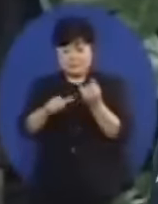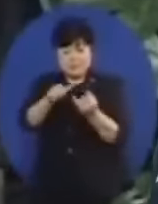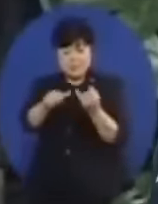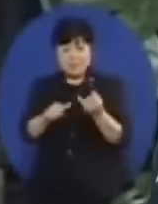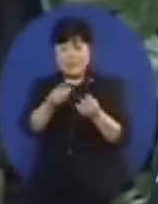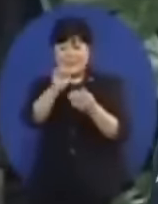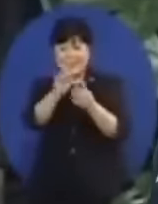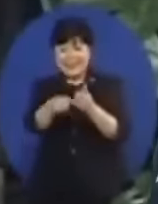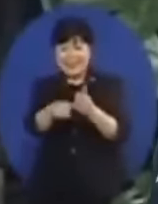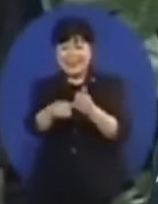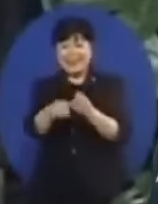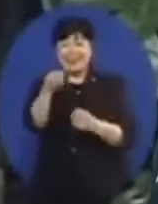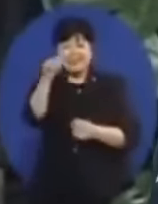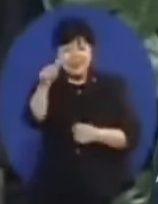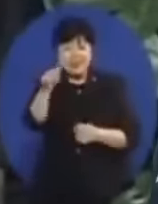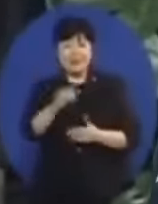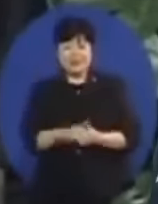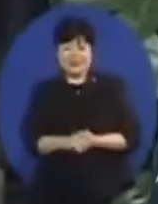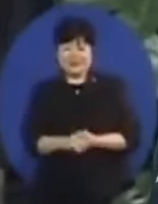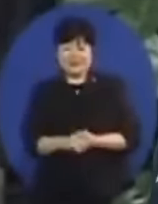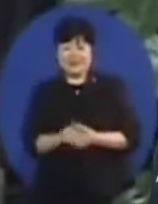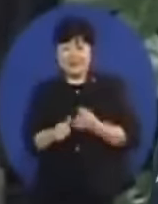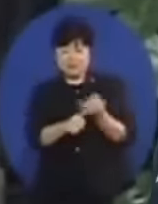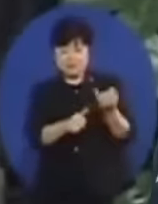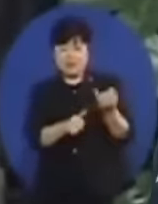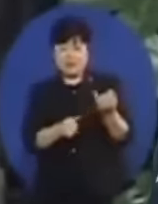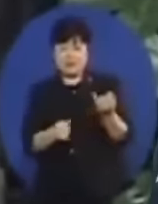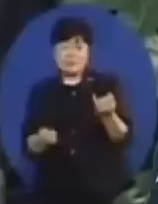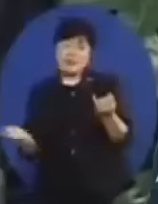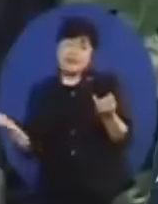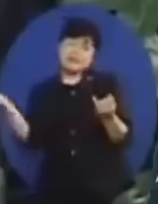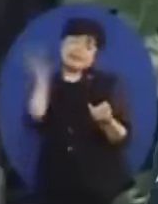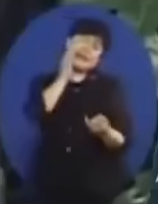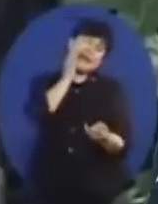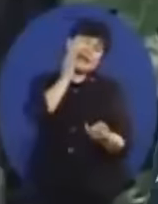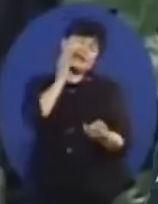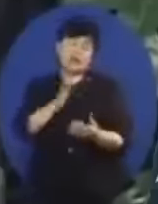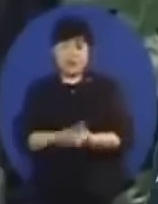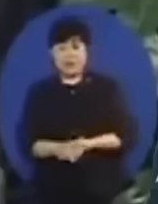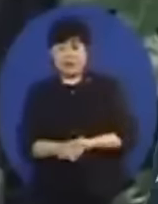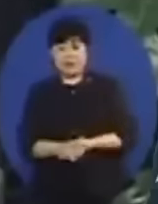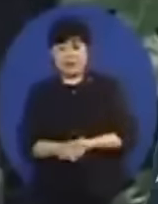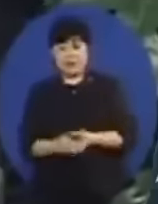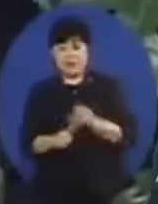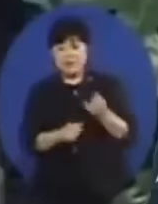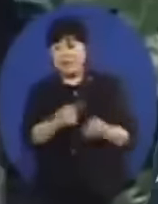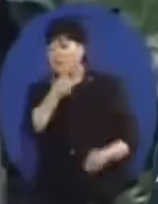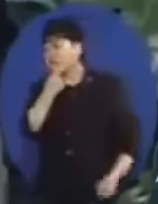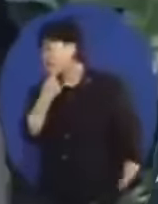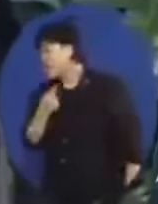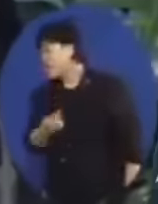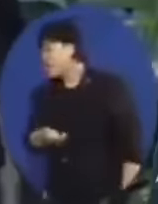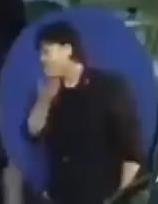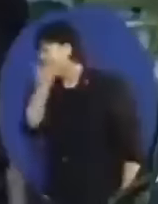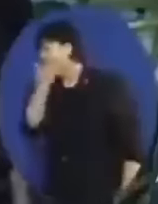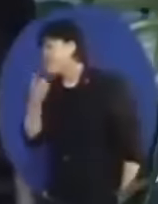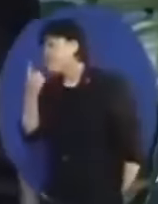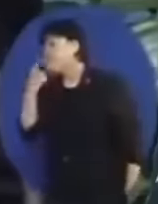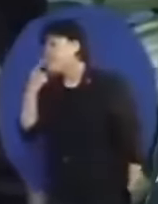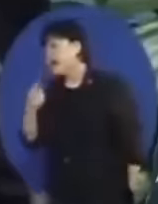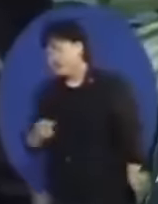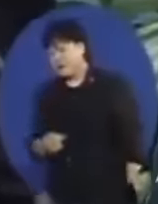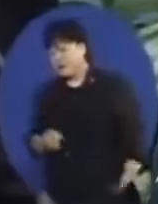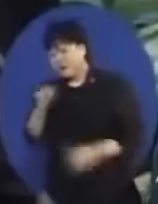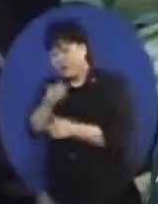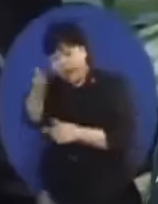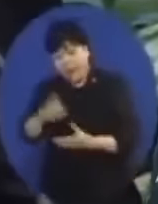때라도 남편이 부인의 오른뺨을 탁 치면 부인이 왼밤까지 들으면서 왼밤도